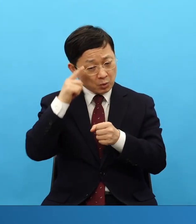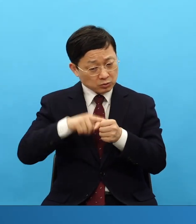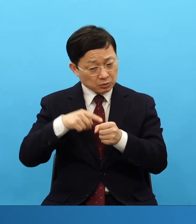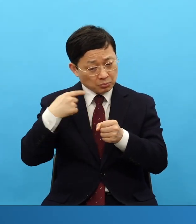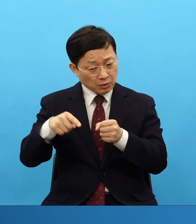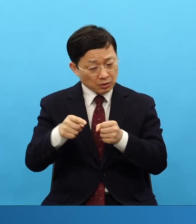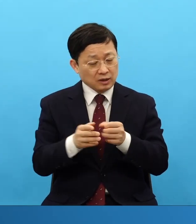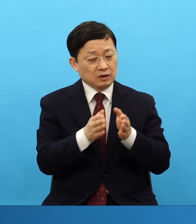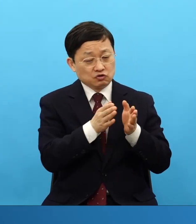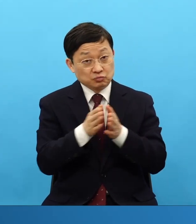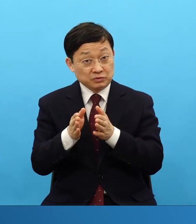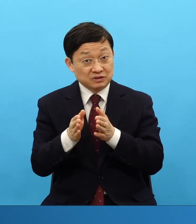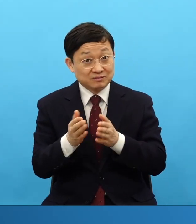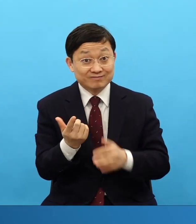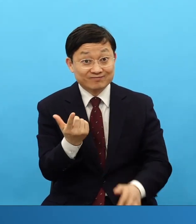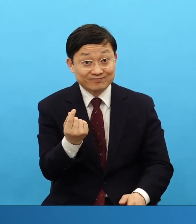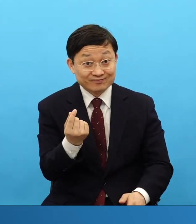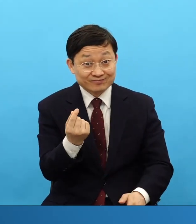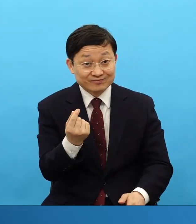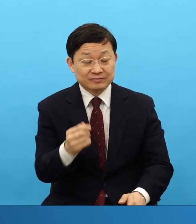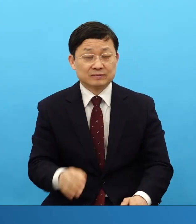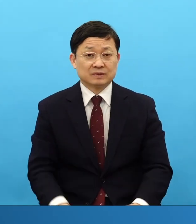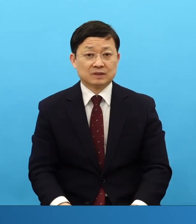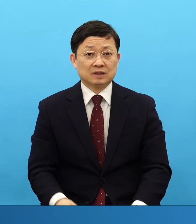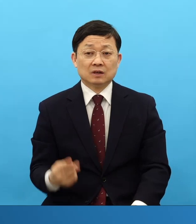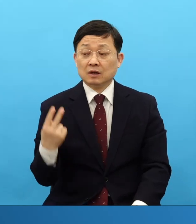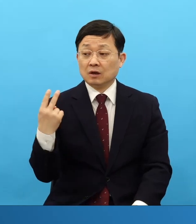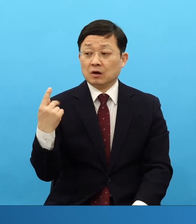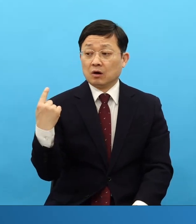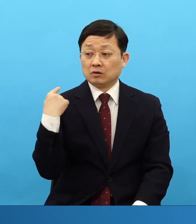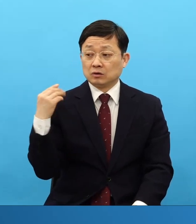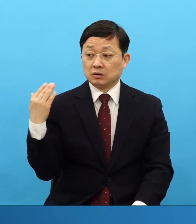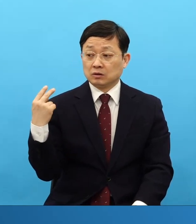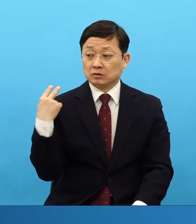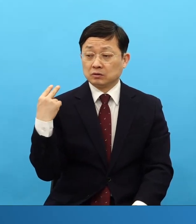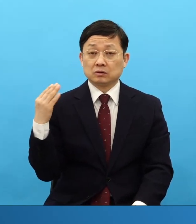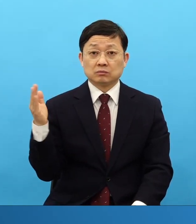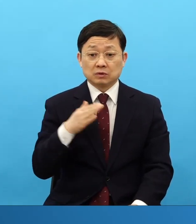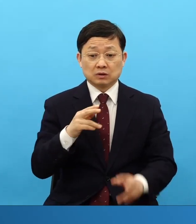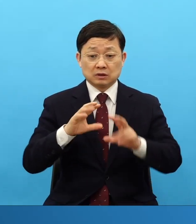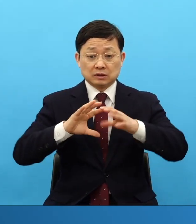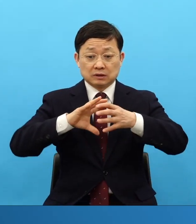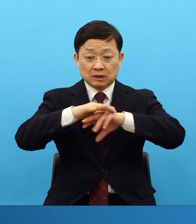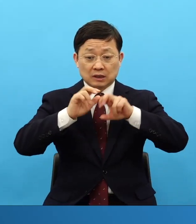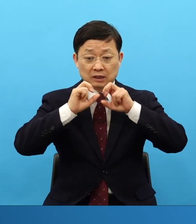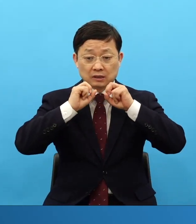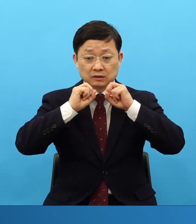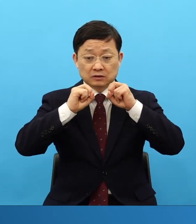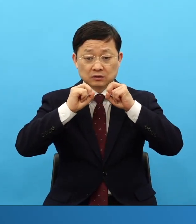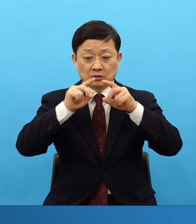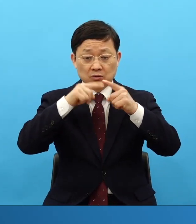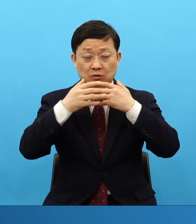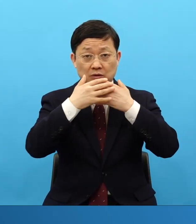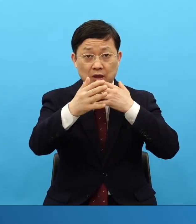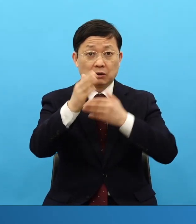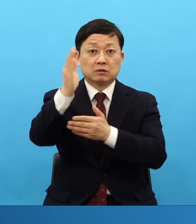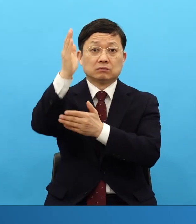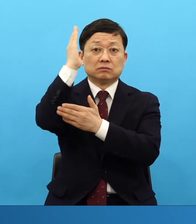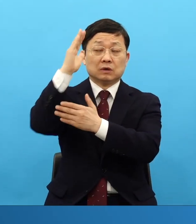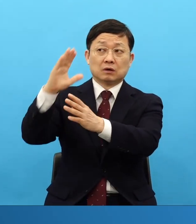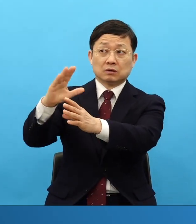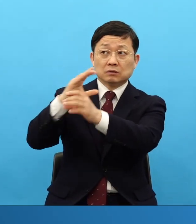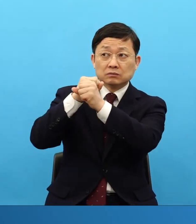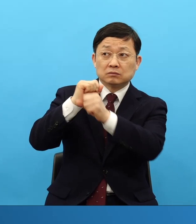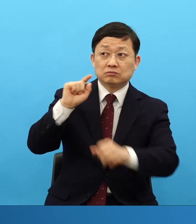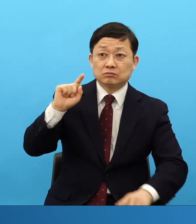잘못된 망대를 무너뜨리는 그런 큰 응답입니다. 그거 안 하면 기도 응답이 안 돼요. And today's a very important answer of breaking